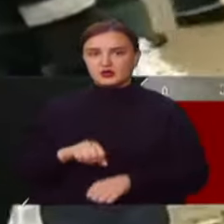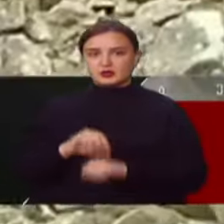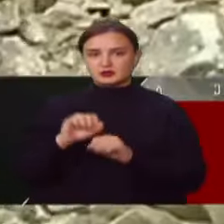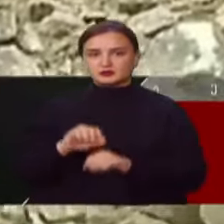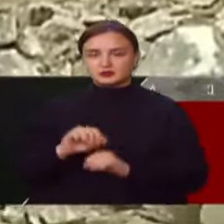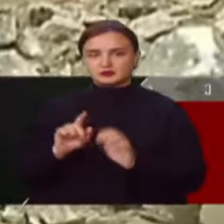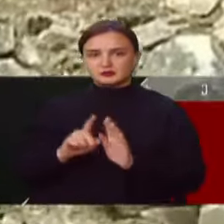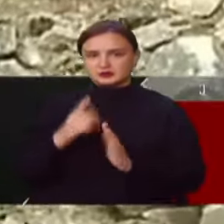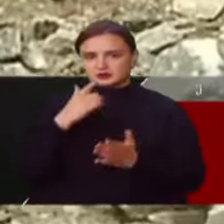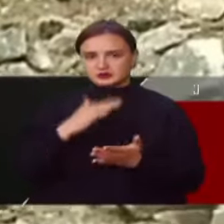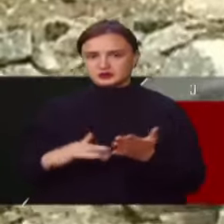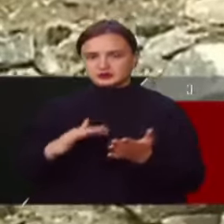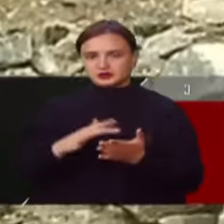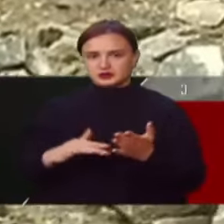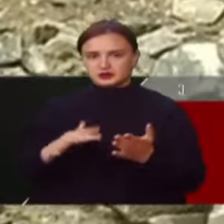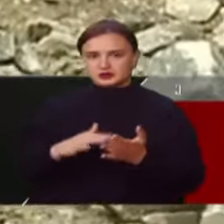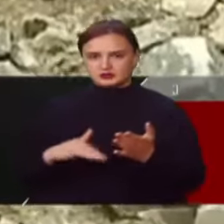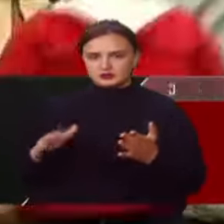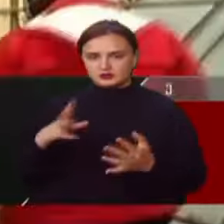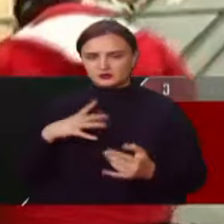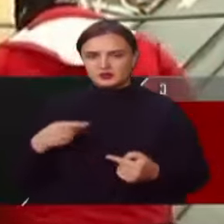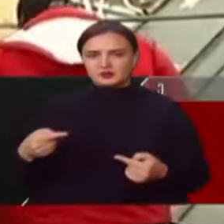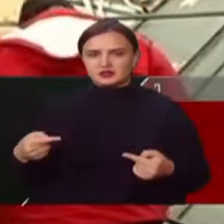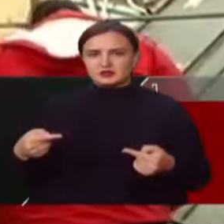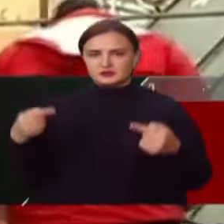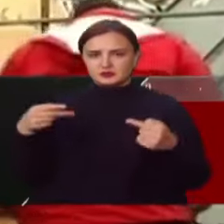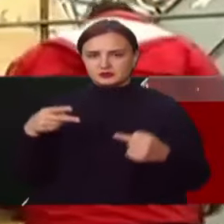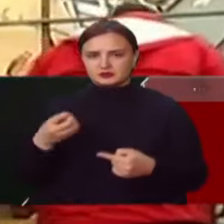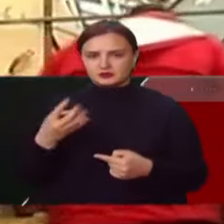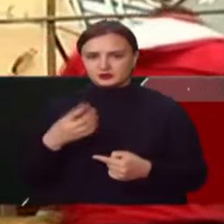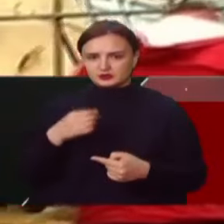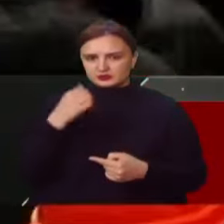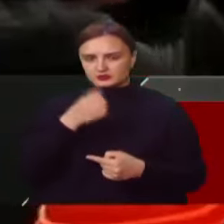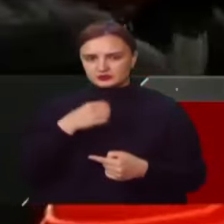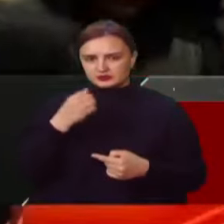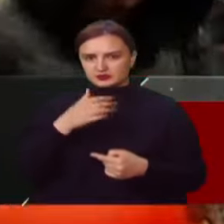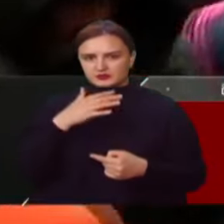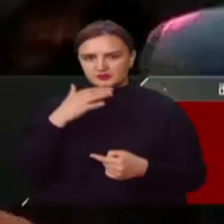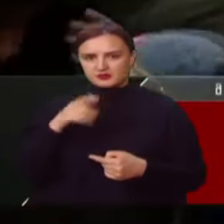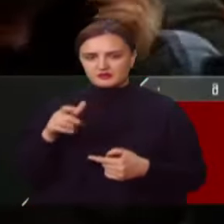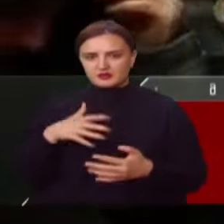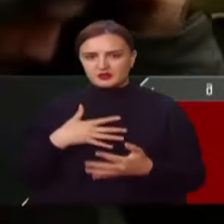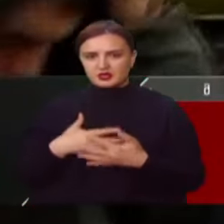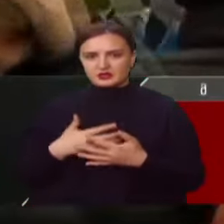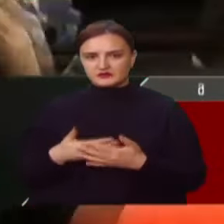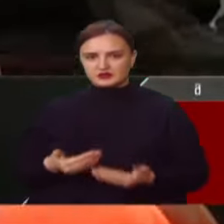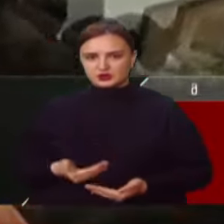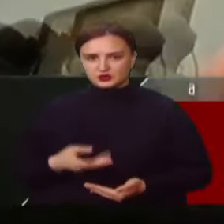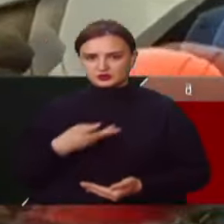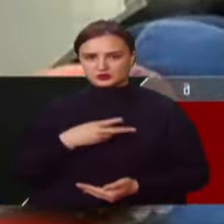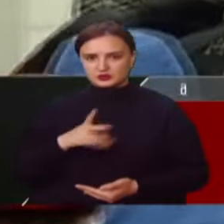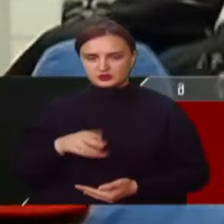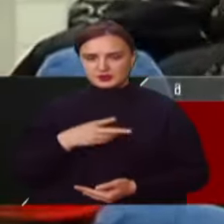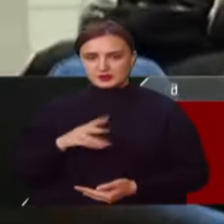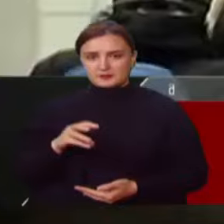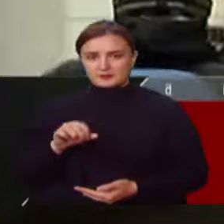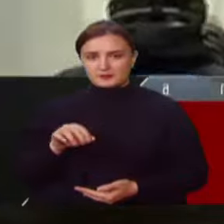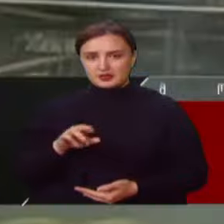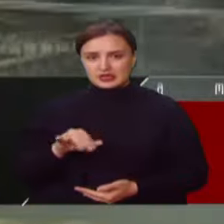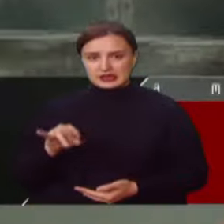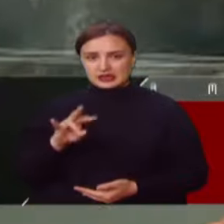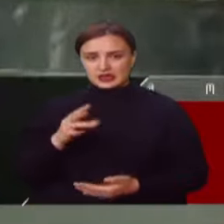დაიწყო და სისხლიან დაპირისპირებაში გადაიზარდა 2014 წელს ათეულობით აქტივისტის სიცოცხლე იმსხვერპლა. მაიდნის